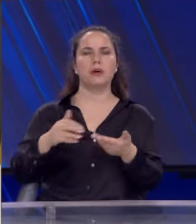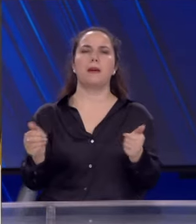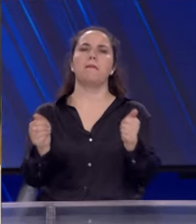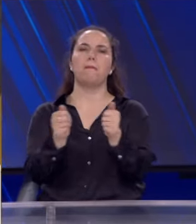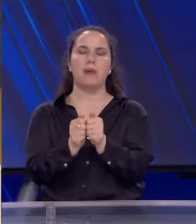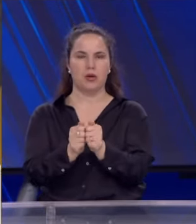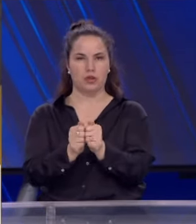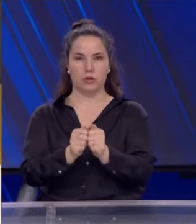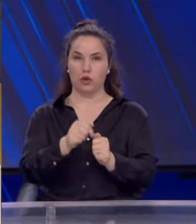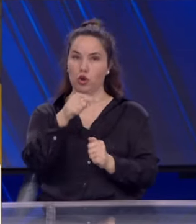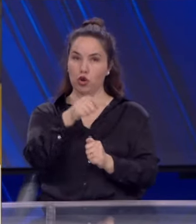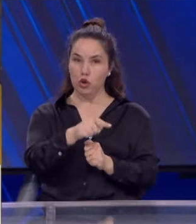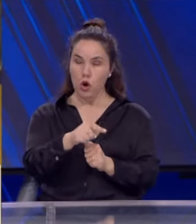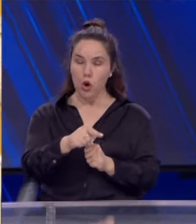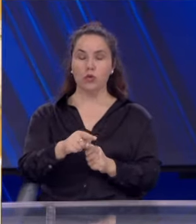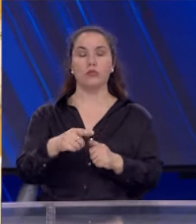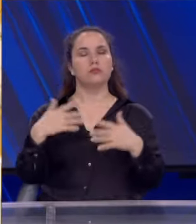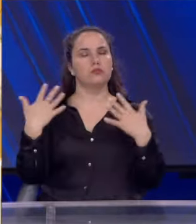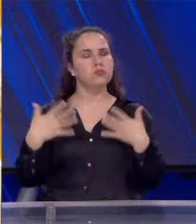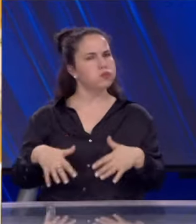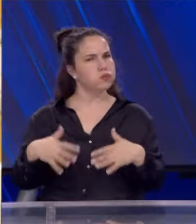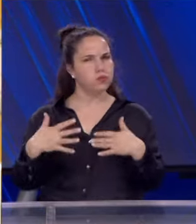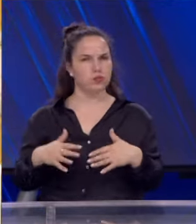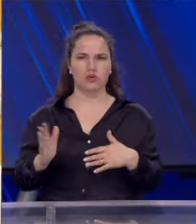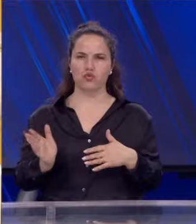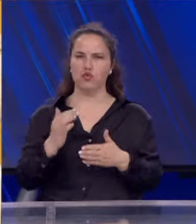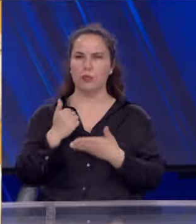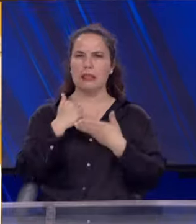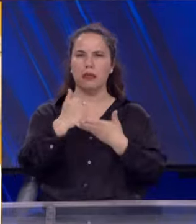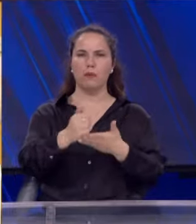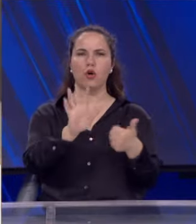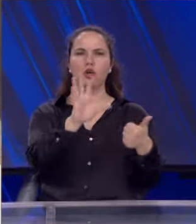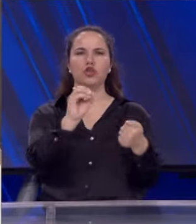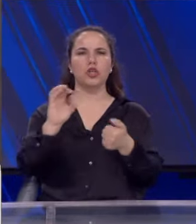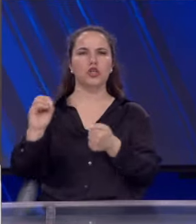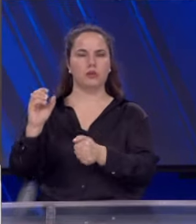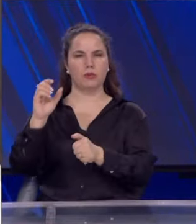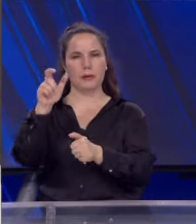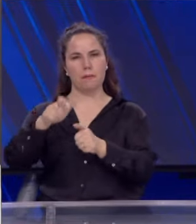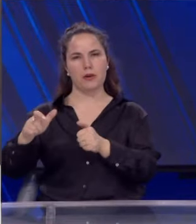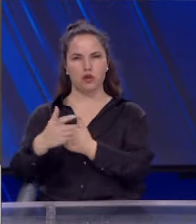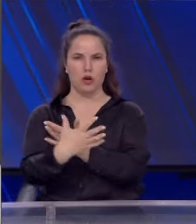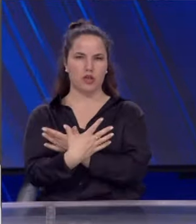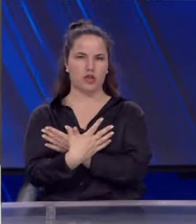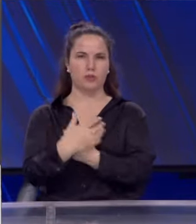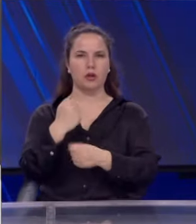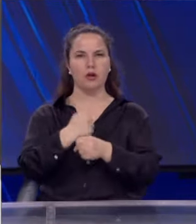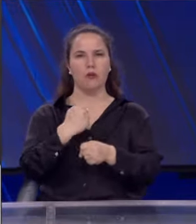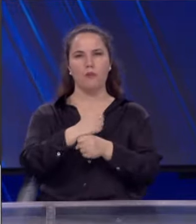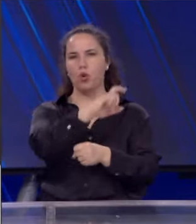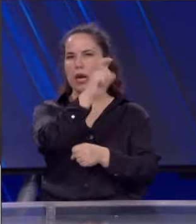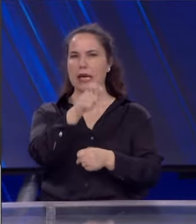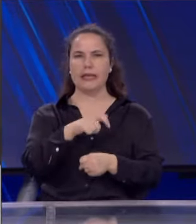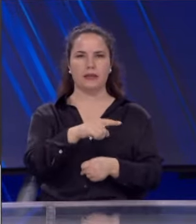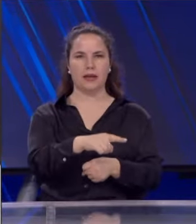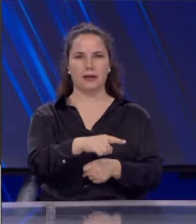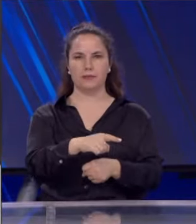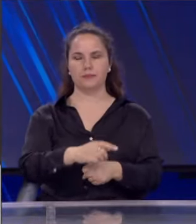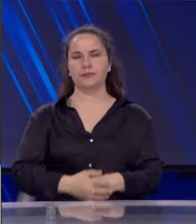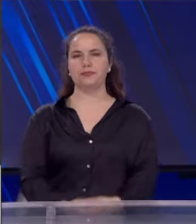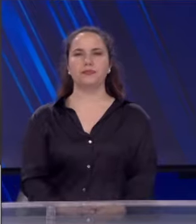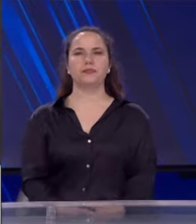mund të konsiderohet marrëveshja më e rëndësishme që i vjen në ndihmë rreth 600.000 shqiptarëve, të cilët jetojnë dhe punojnë prej vitesh në shtetin